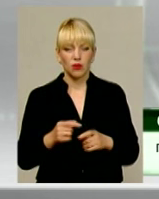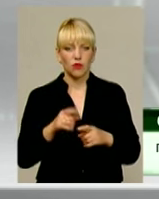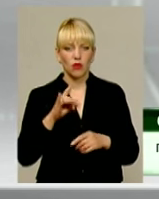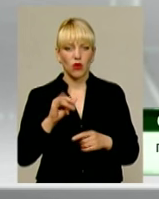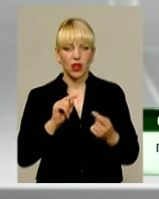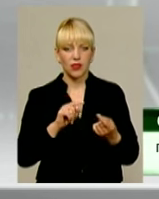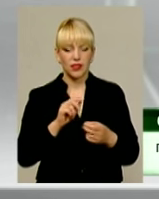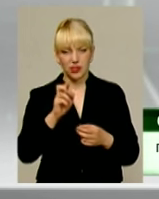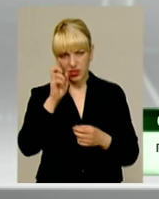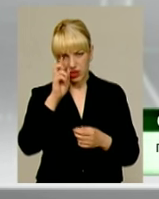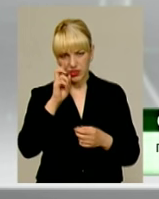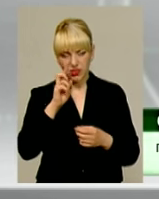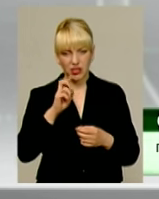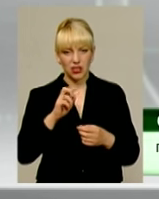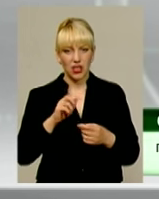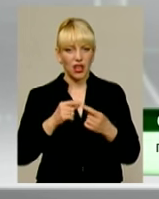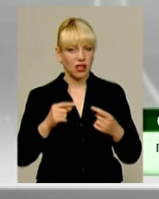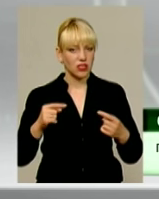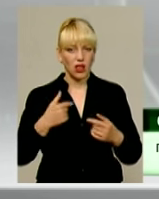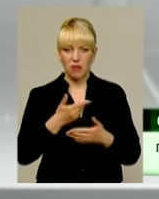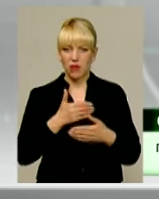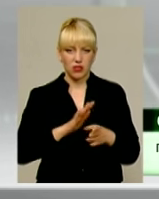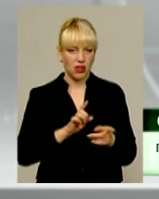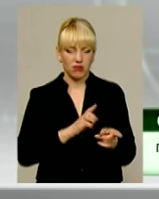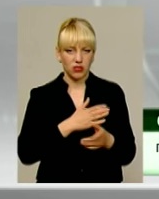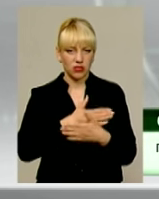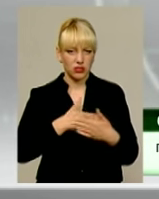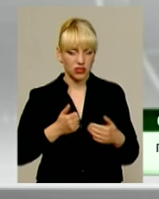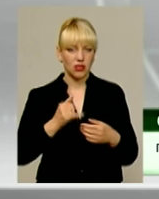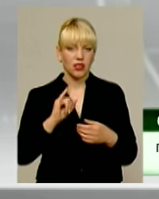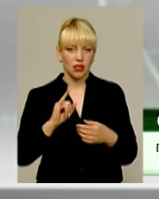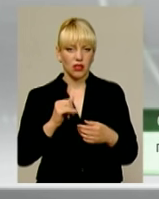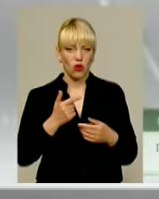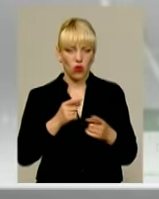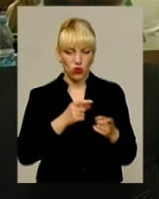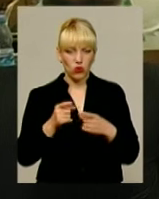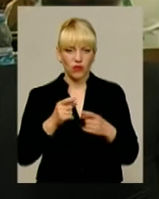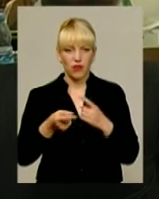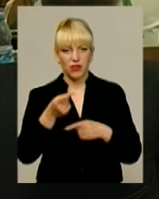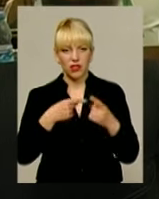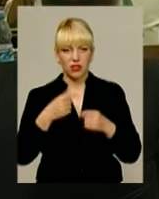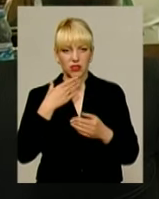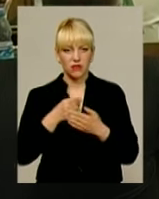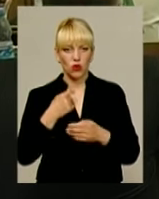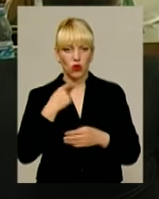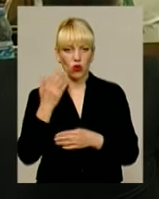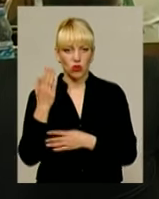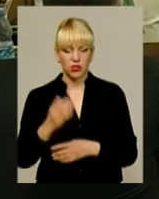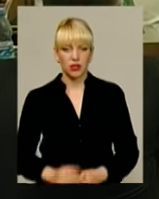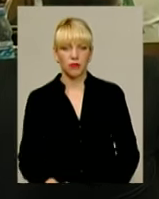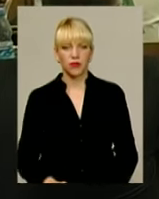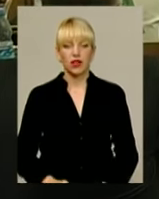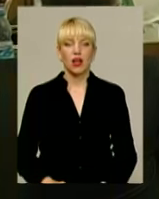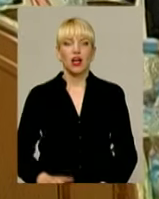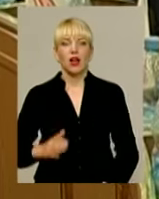речей. Зараз готові відкликати, хто голосував, зговорили з депутатами, готові відкликати. Мабуть, нашим депутатам прислів, я